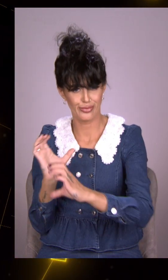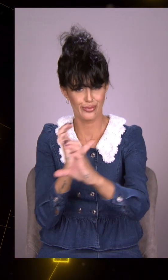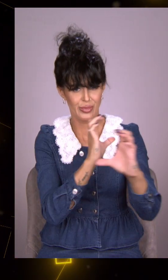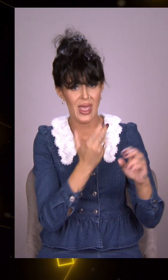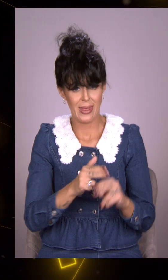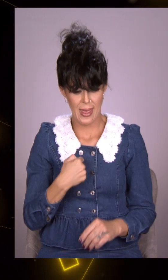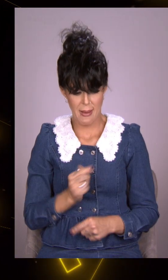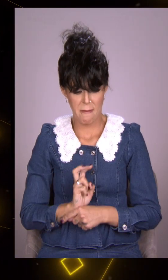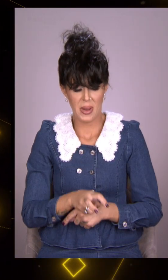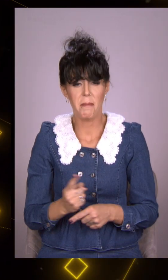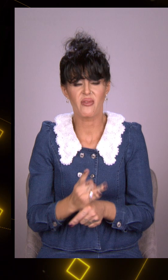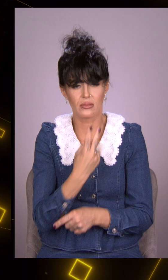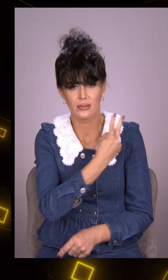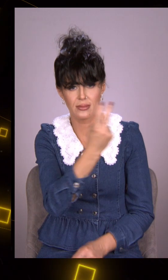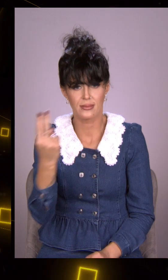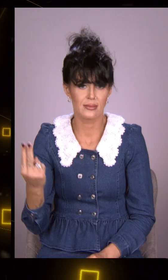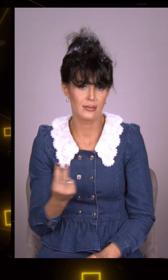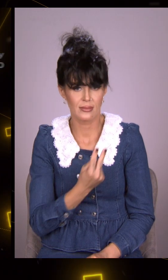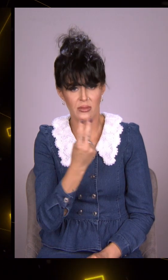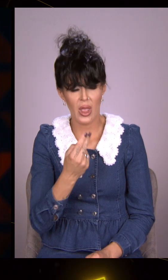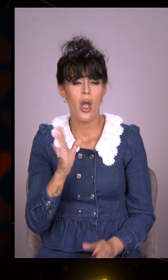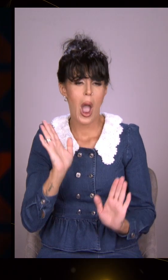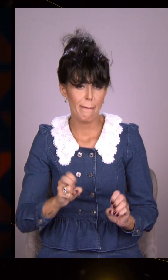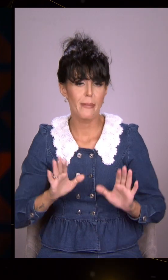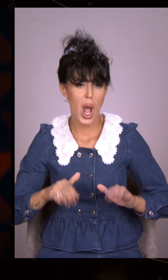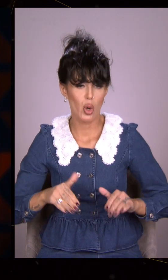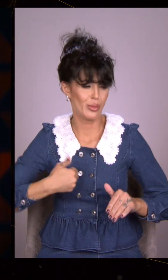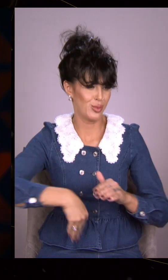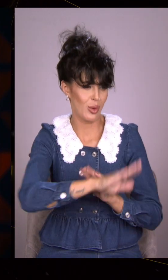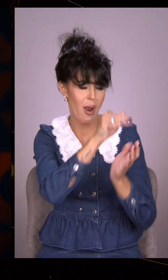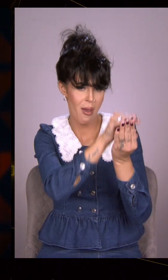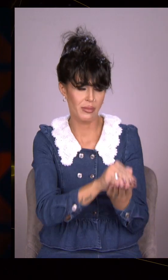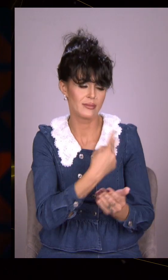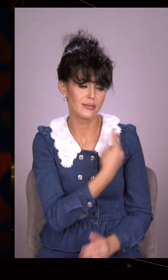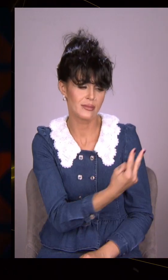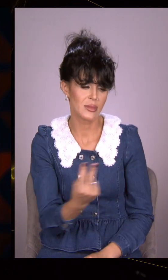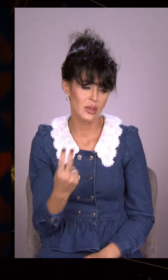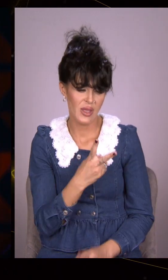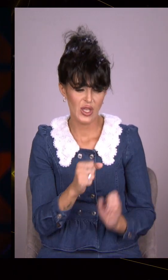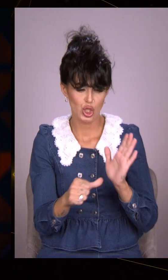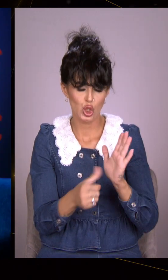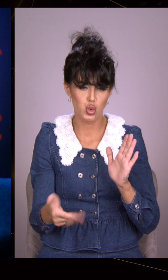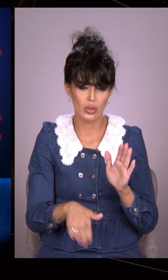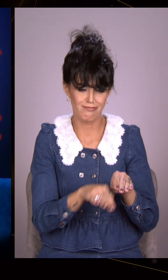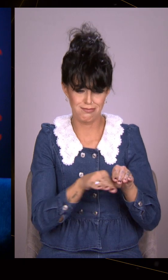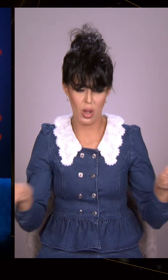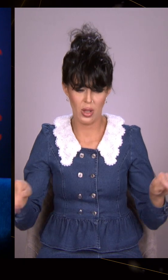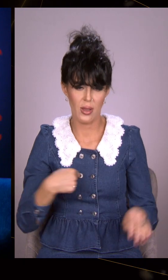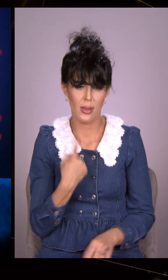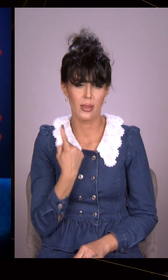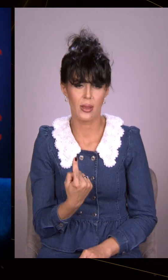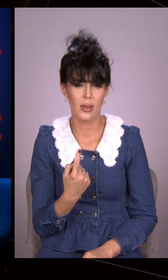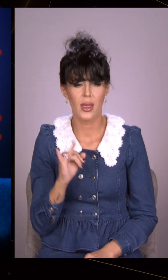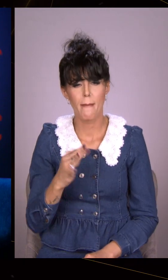зайшла. От. Ну, а потім зразу на кладовище. І ви одненька стояли біля 6 могил? Ну, ще мій